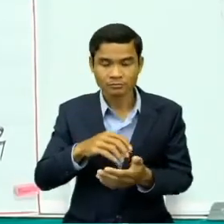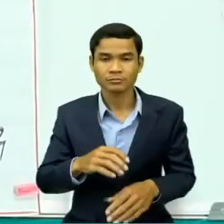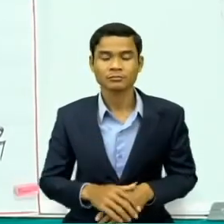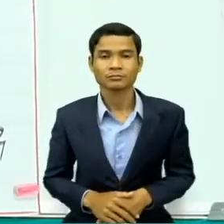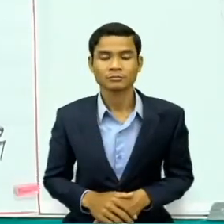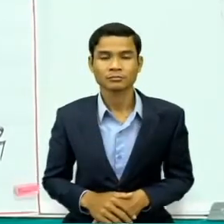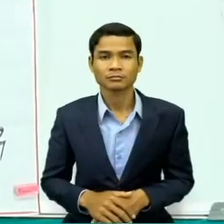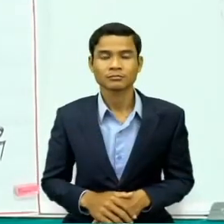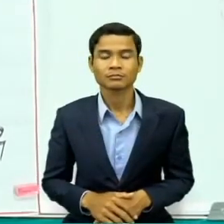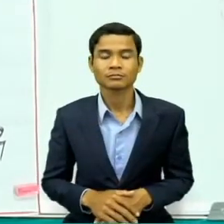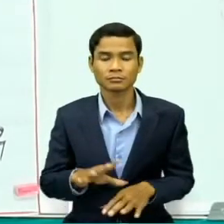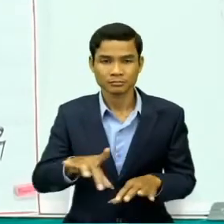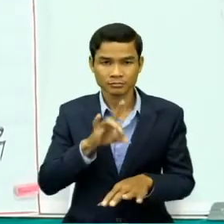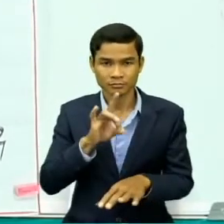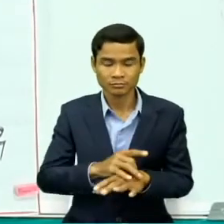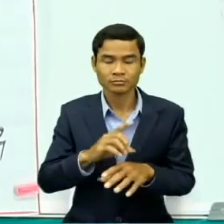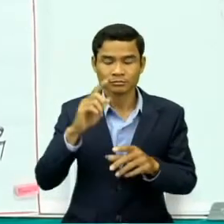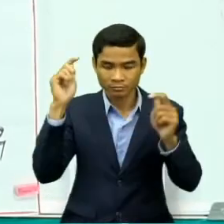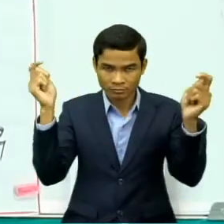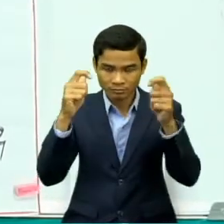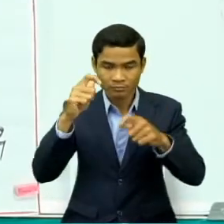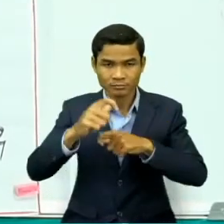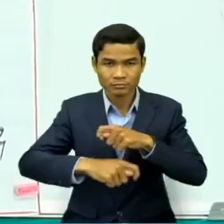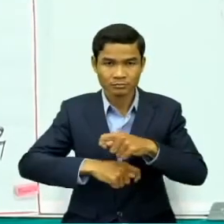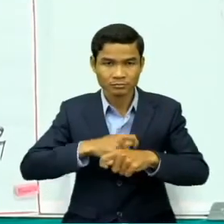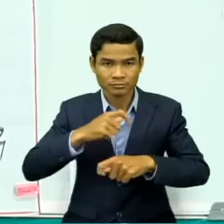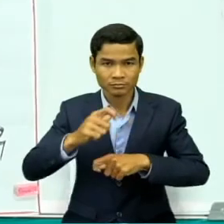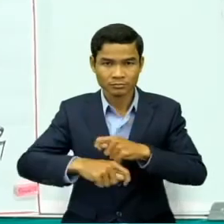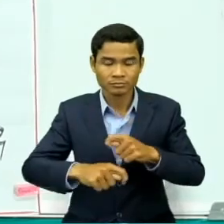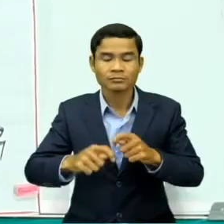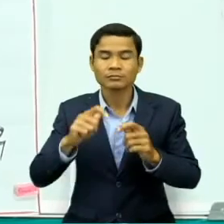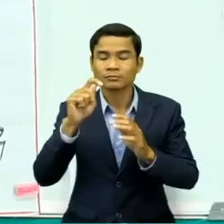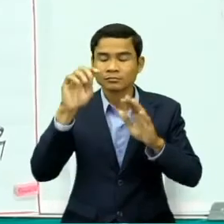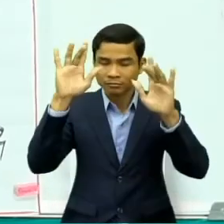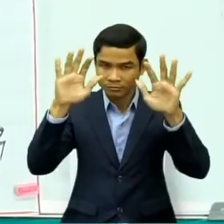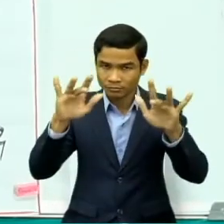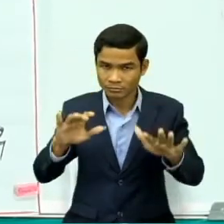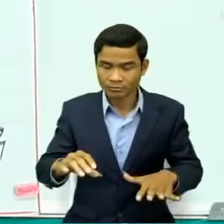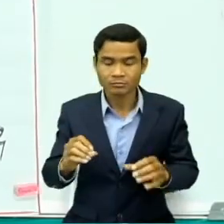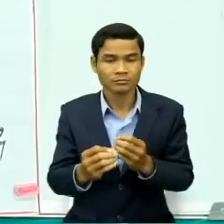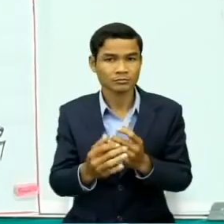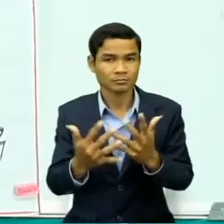chà bê chúm miên pleang thlẹ chran